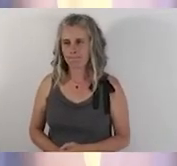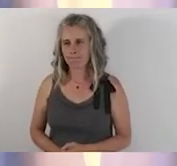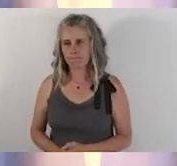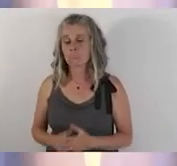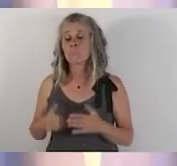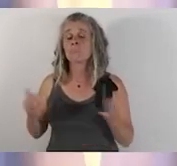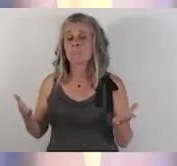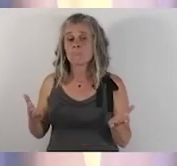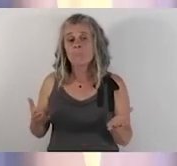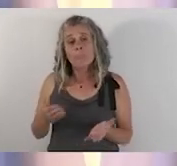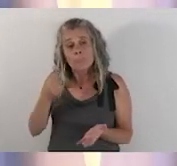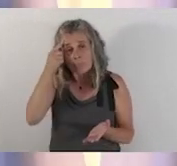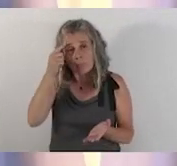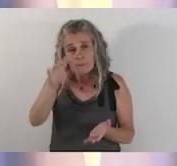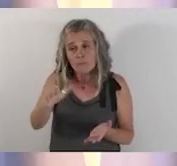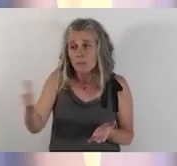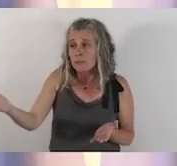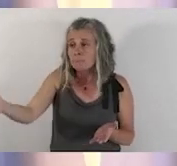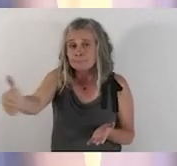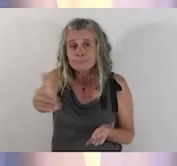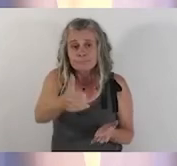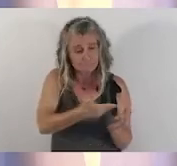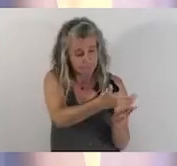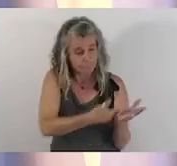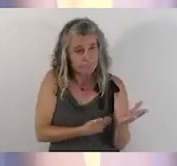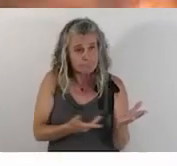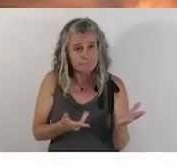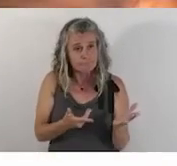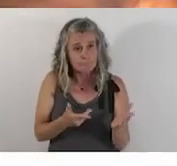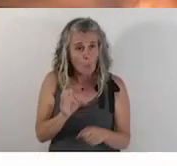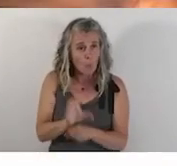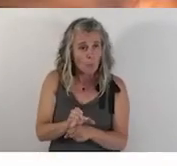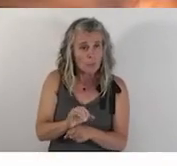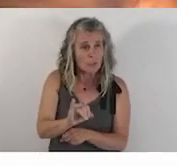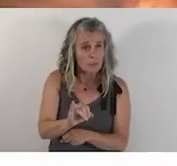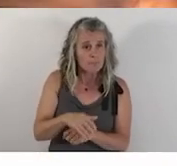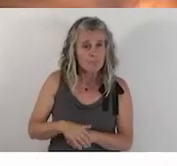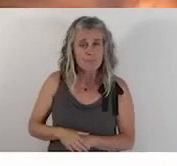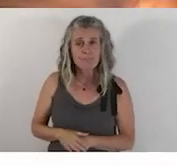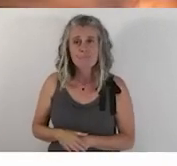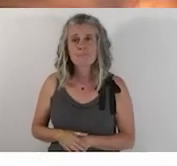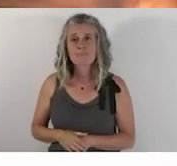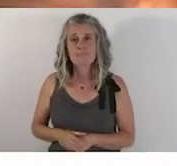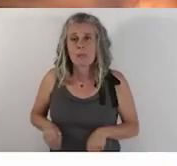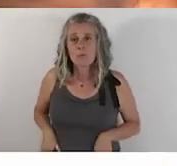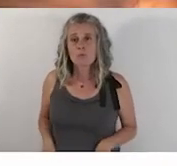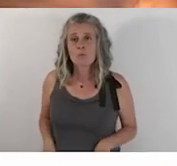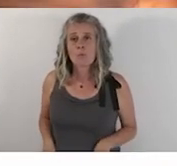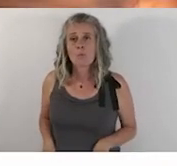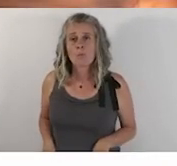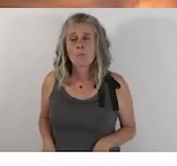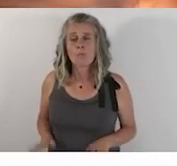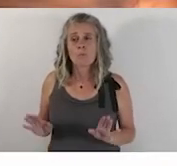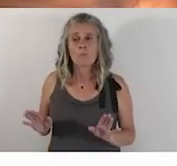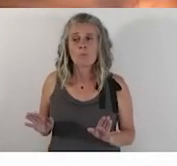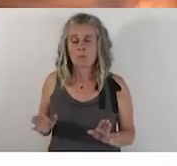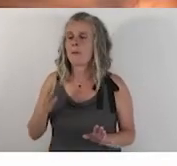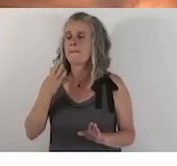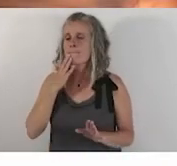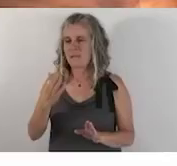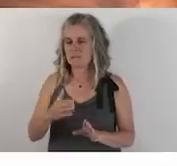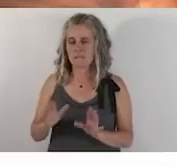Je prends les avis sur cette délibération. Y a-t-il des contres ? Y a-t-il des abstentions ? Je vous